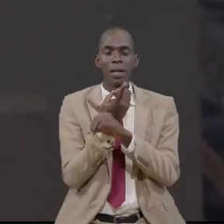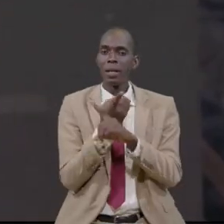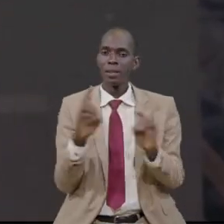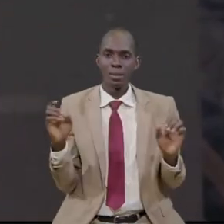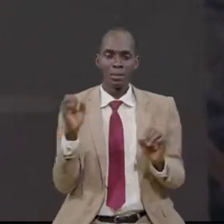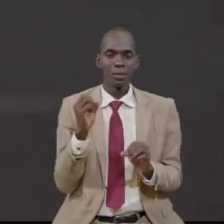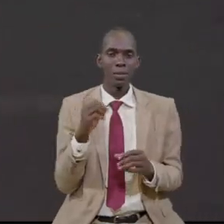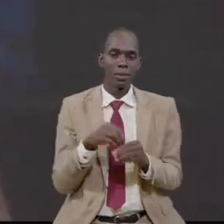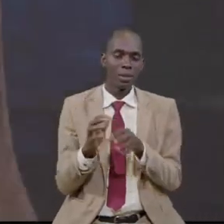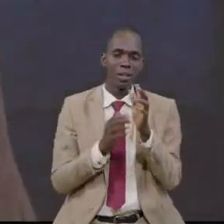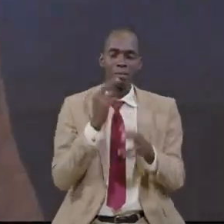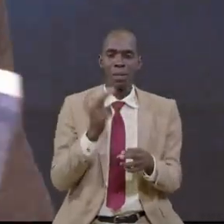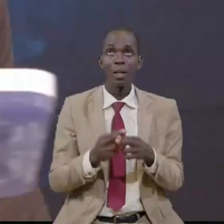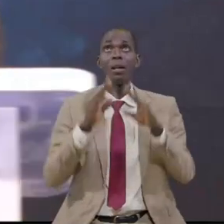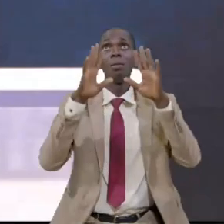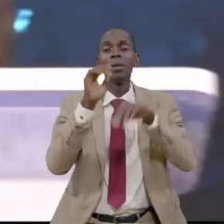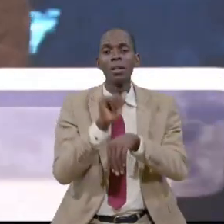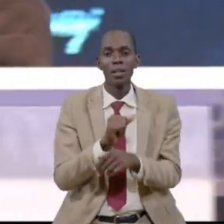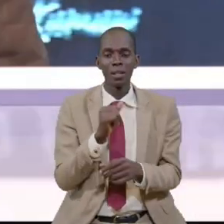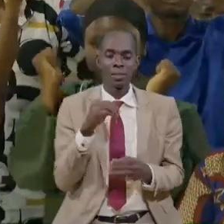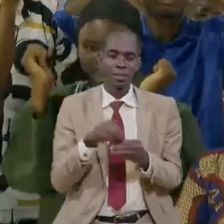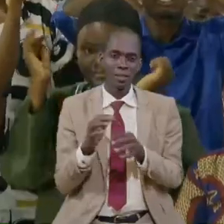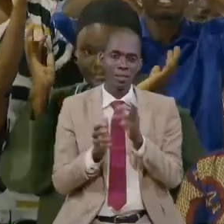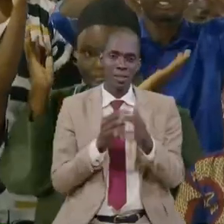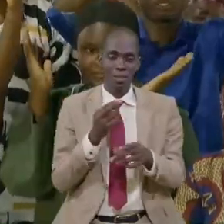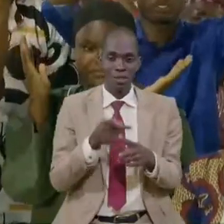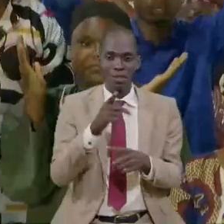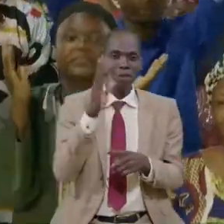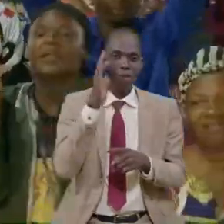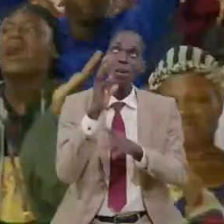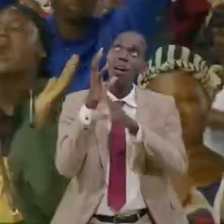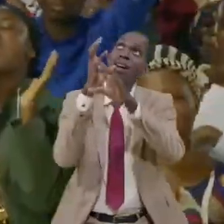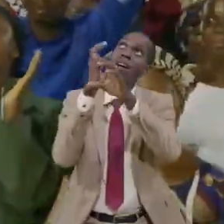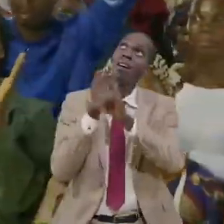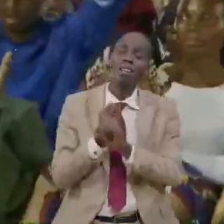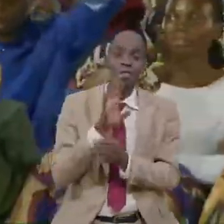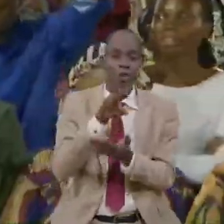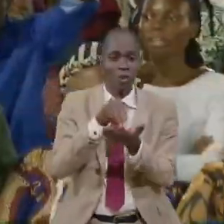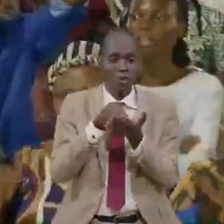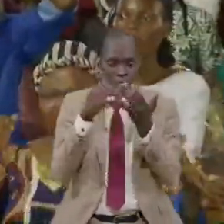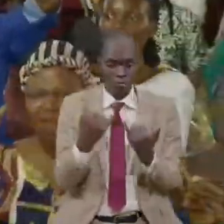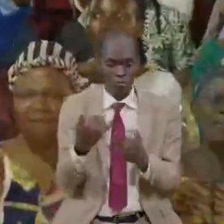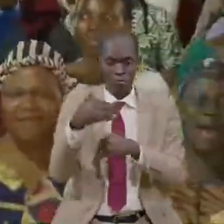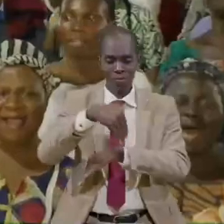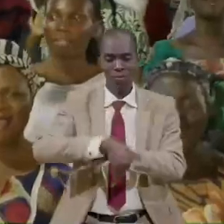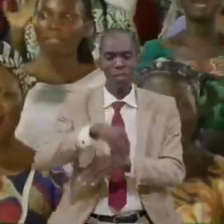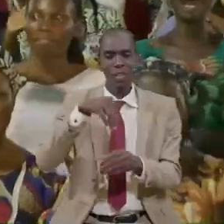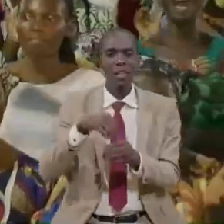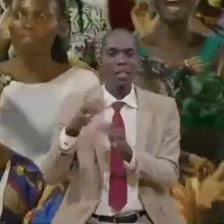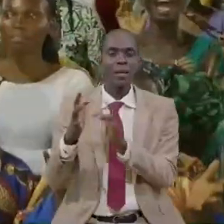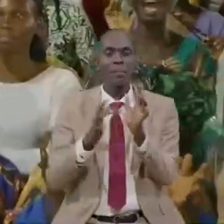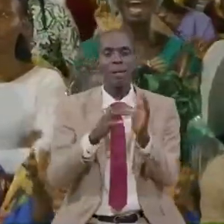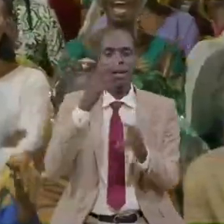les miracles. Vous allez attraper votre miracle ce soir au nom de Jésus.